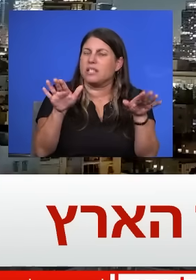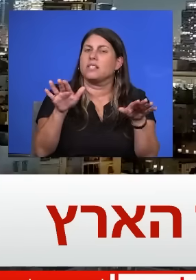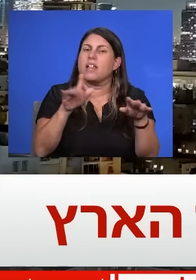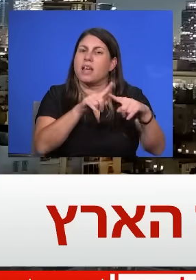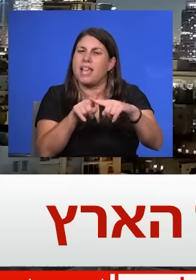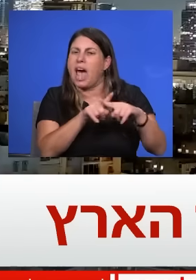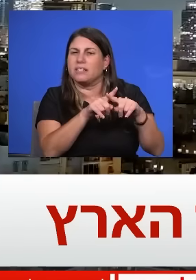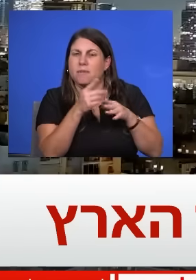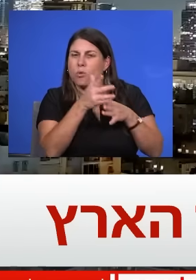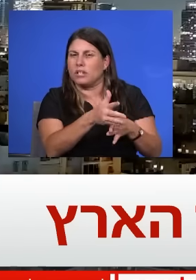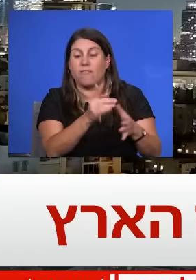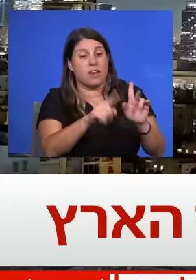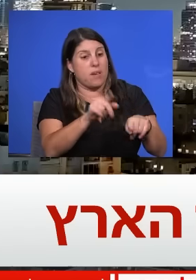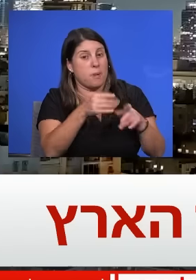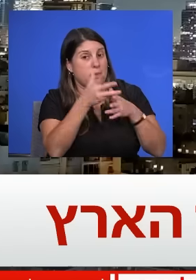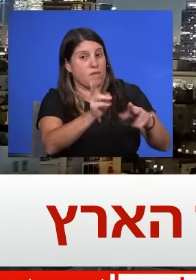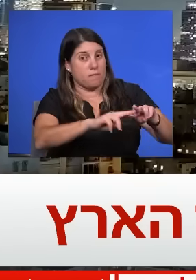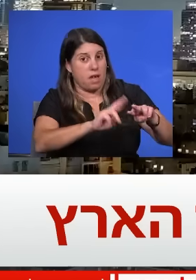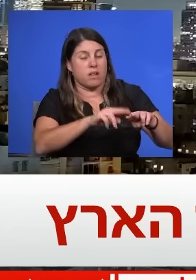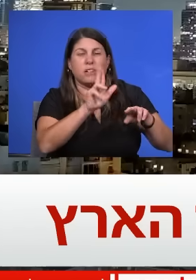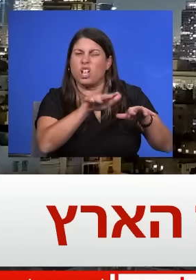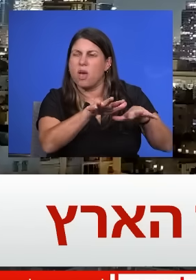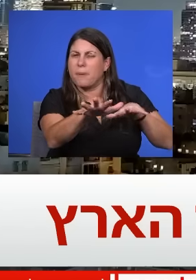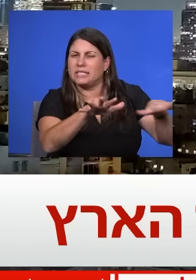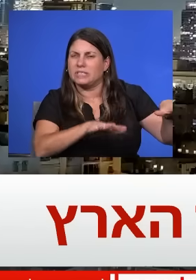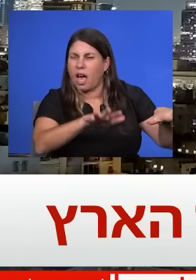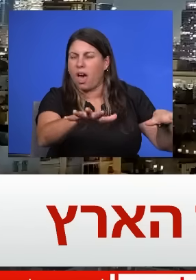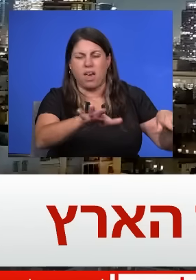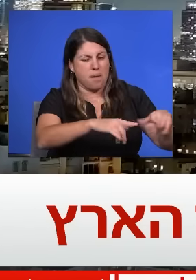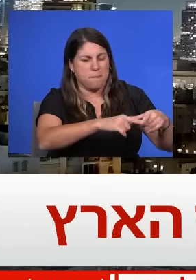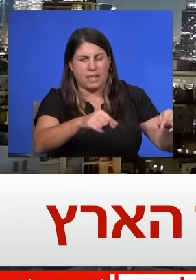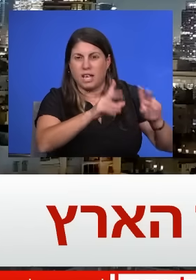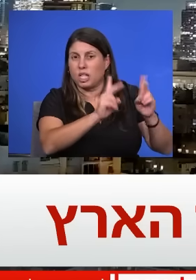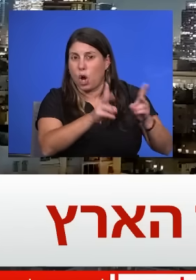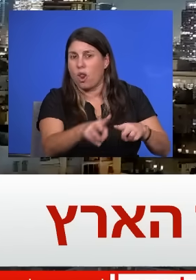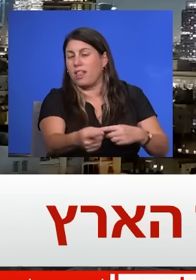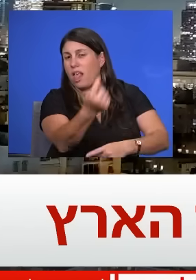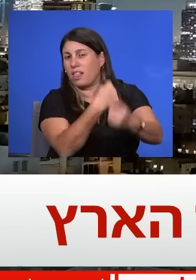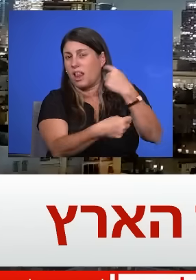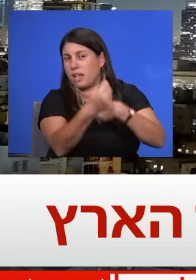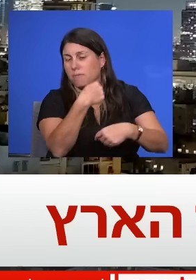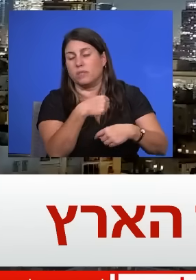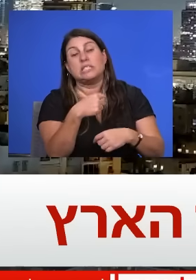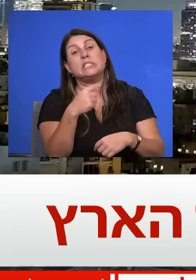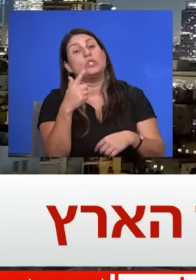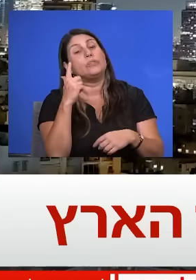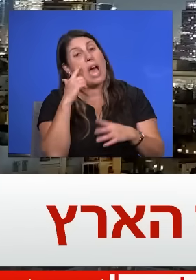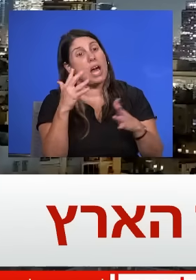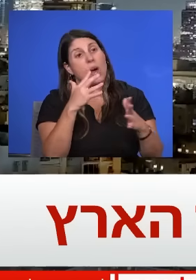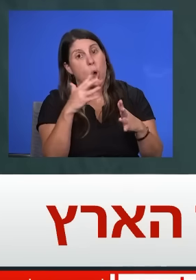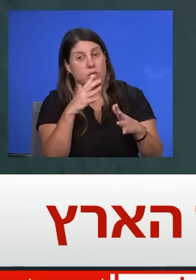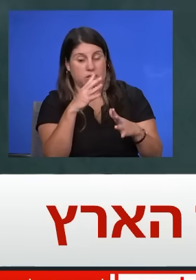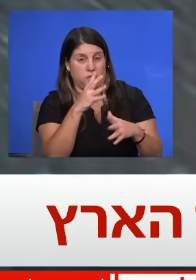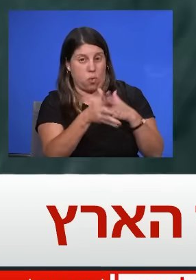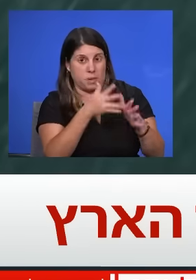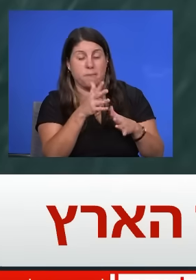כך, אבל יש להם באמת הרבה פריסה רחבה מאוד בכל הרצועה של היכולת הזאת לשגר. והערכות כבר מדברות שחמאס ירה יותר מ-50-60%,